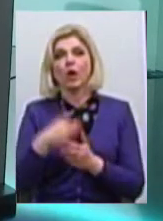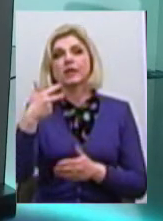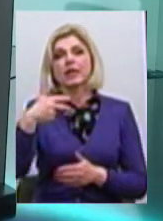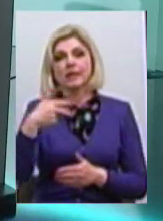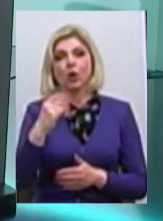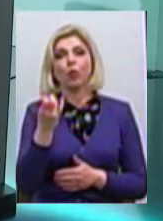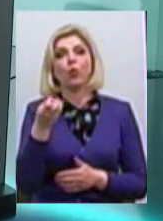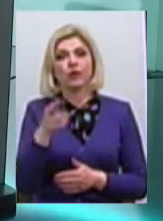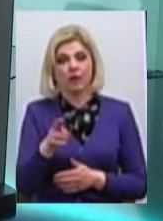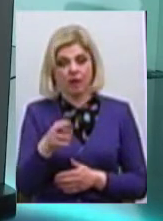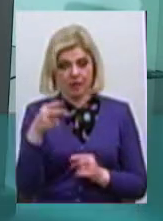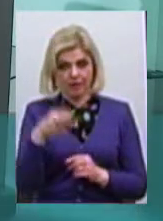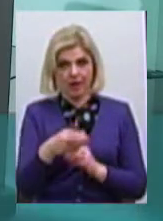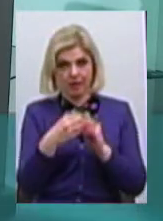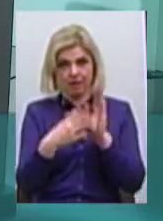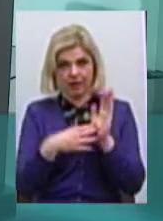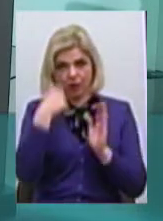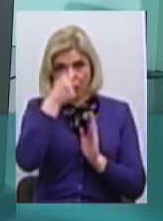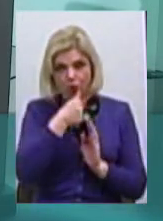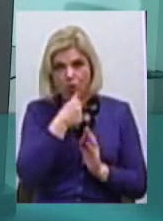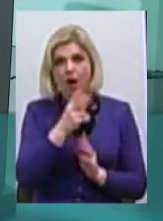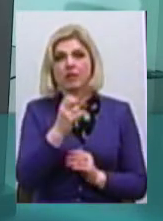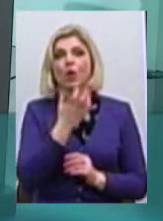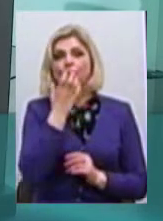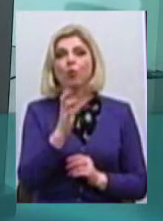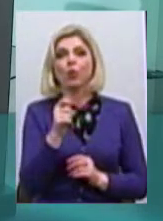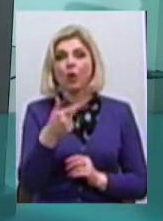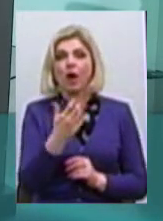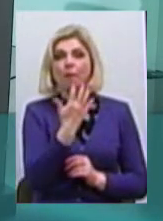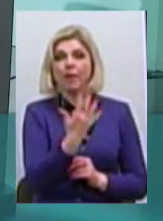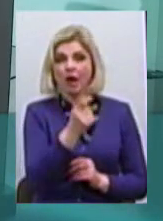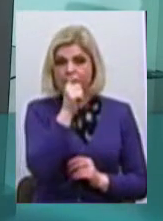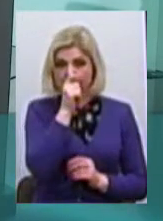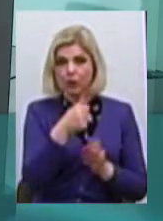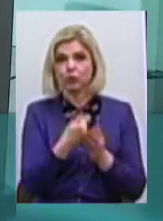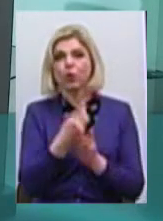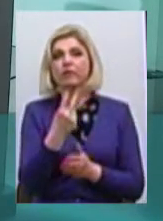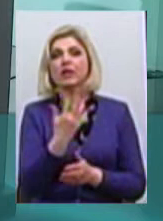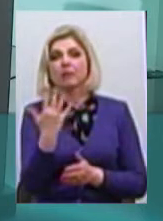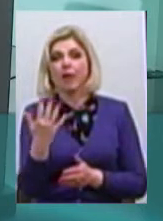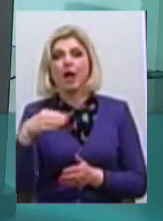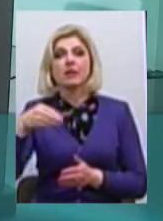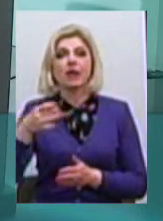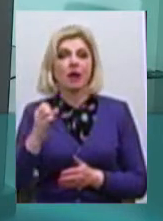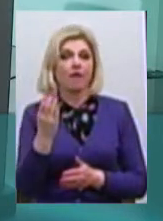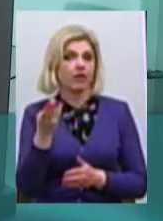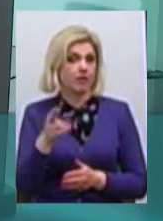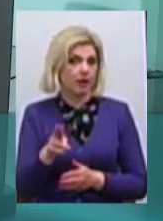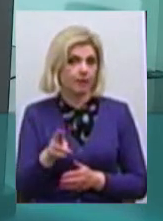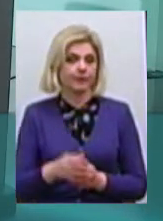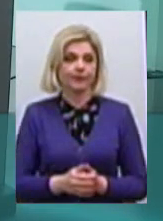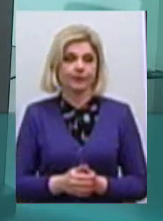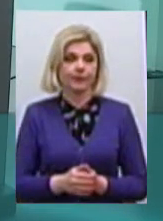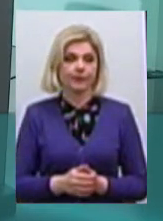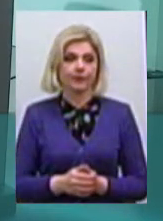червня 2019 року. На Південному Бузі з 5 квітня по 25 травня.